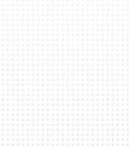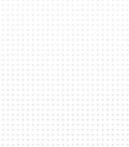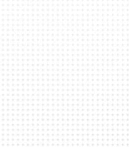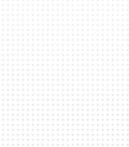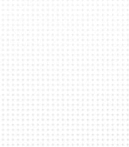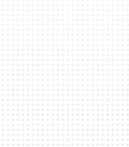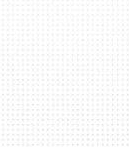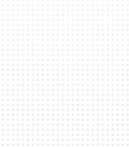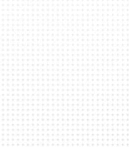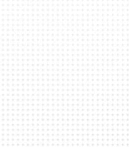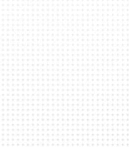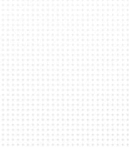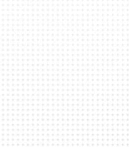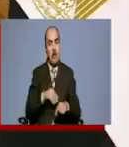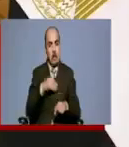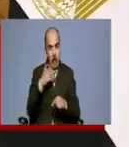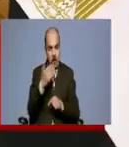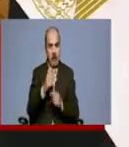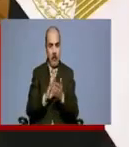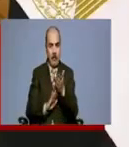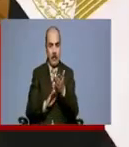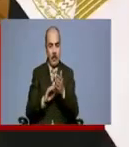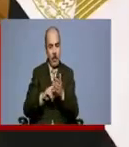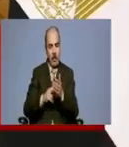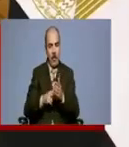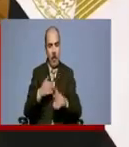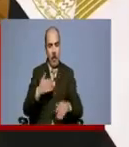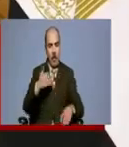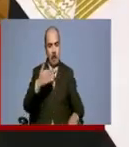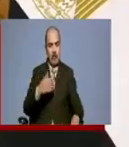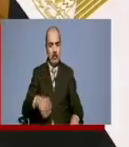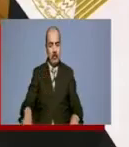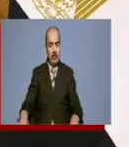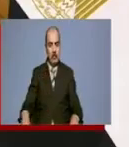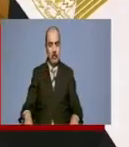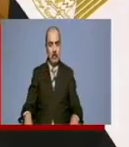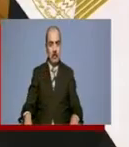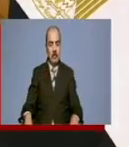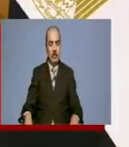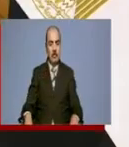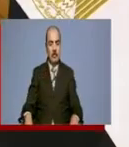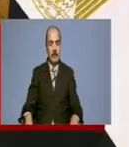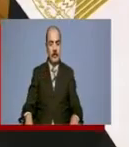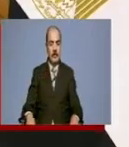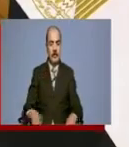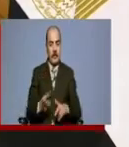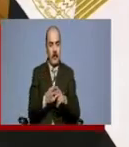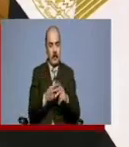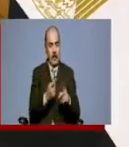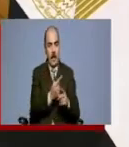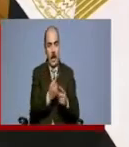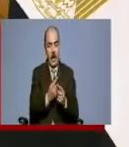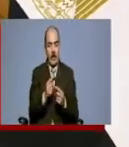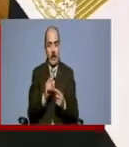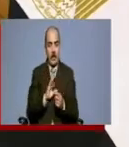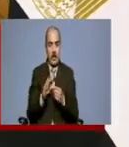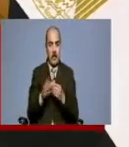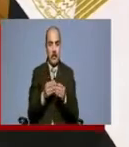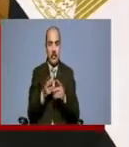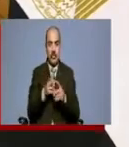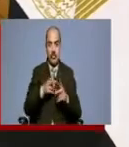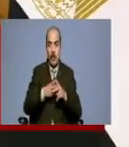ان الحضاره الغربيه ممكن اسالك يا زكي الكتاب ده مكتوب سنه كام 2010 2010 اه 201 يعني من حوالي 13